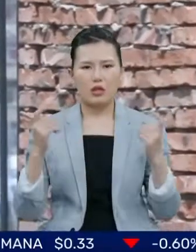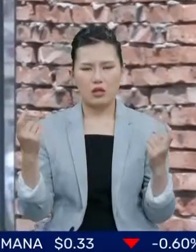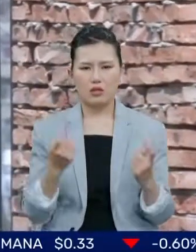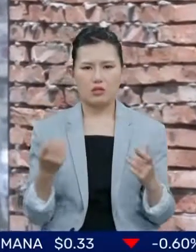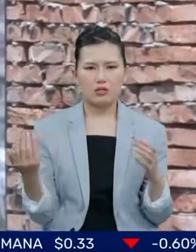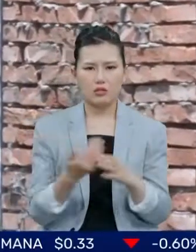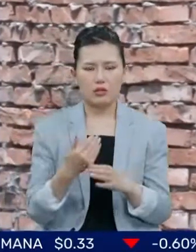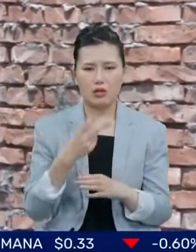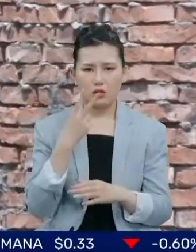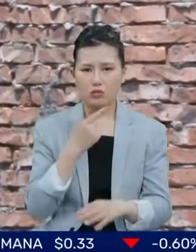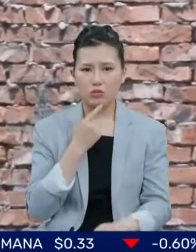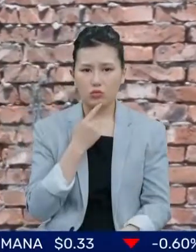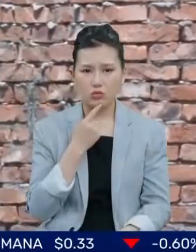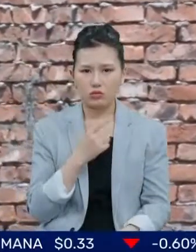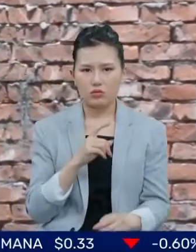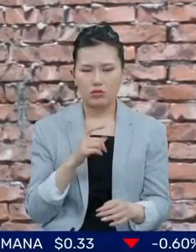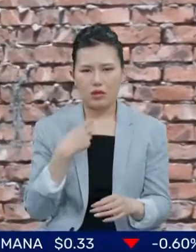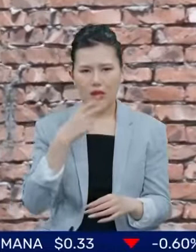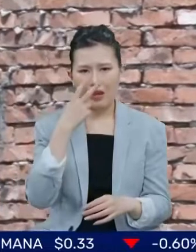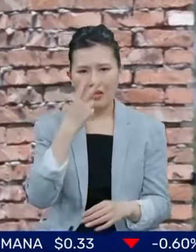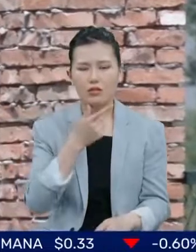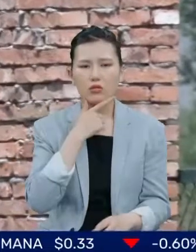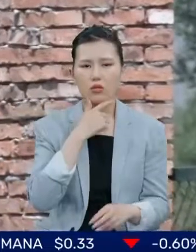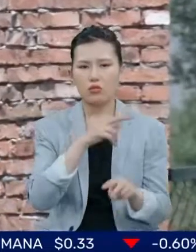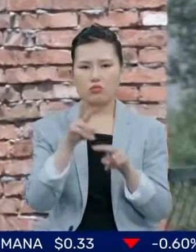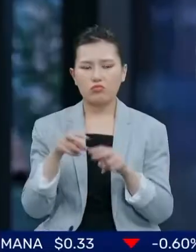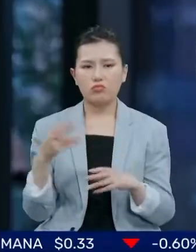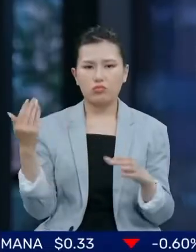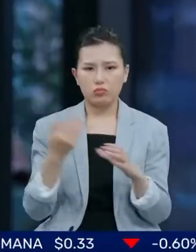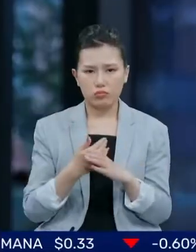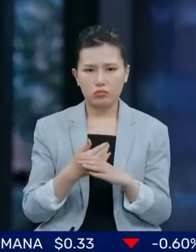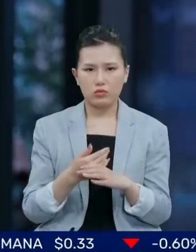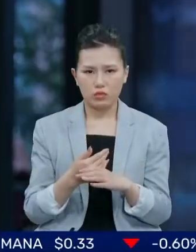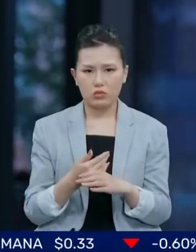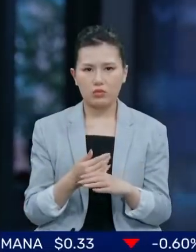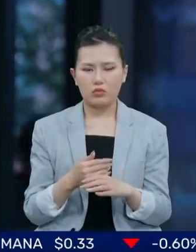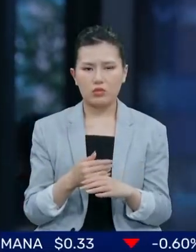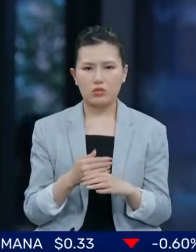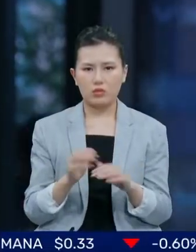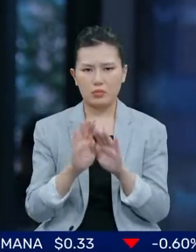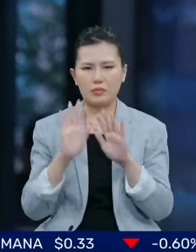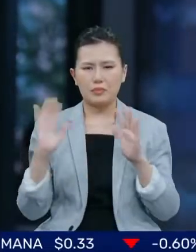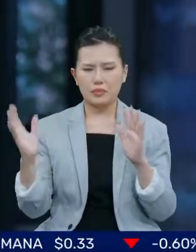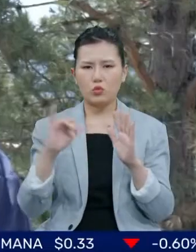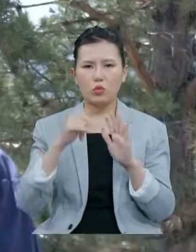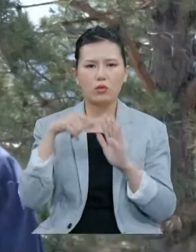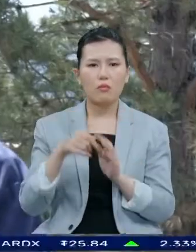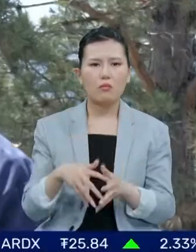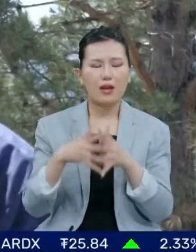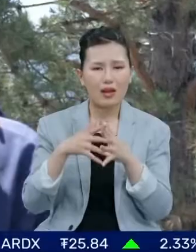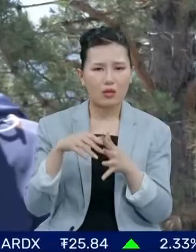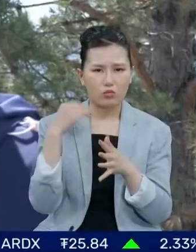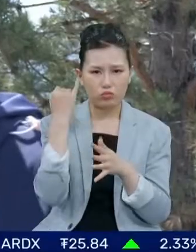ч харагдах үүс байдал өөрөөсө битүү одоо дотор нь одоо хүн битүү юм бичвэл одоо энэ дотор байшин барих чинь гэж л бодсон шүү дээ өөр юм байхгүй шүү дээ хэрэг